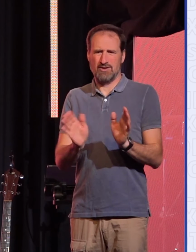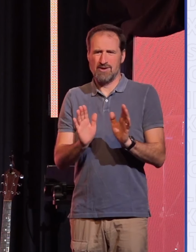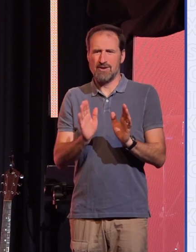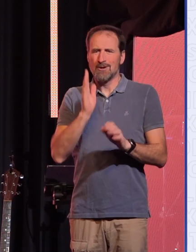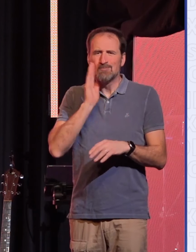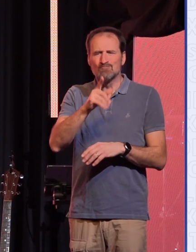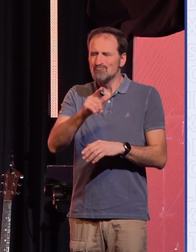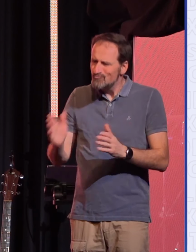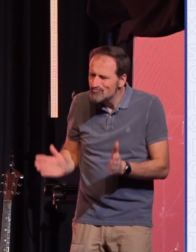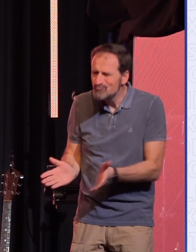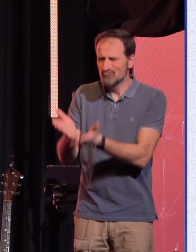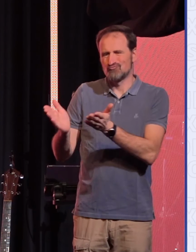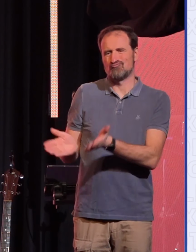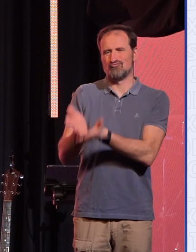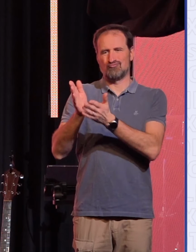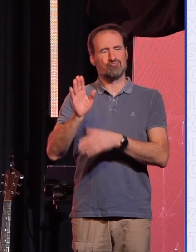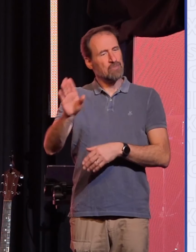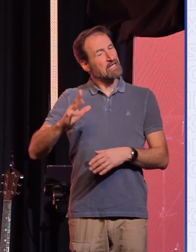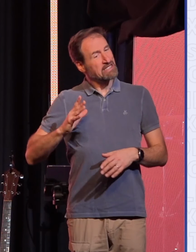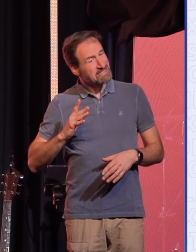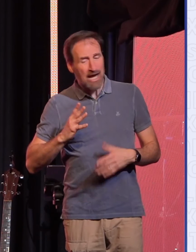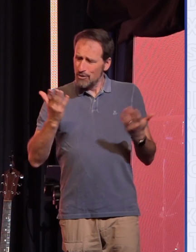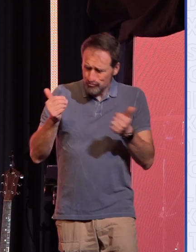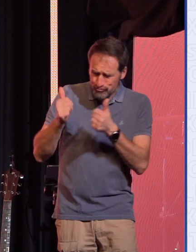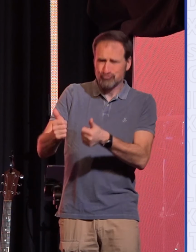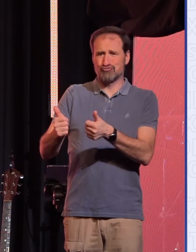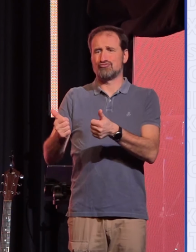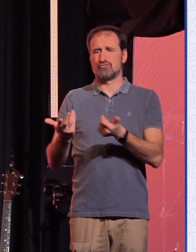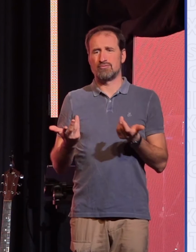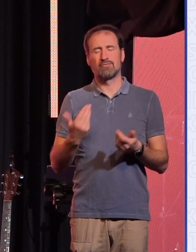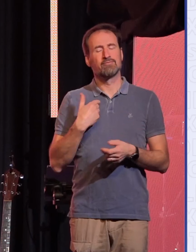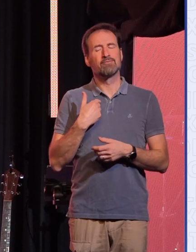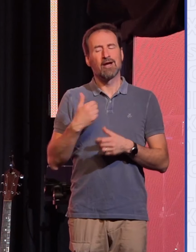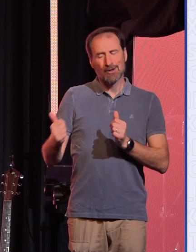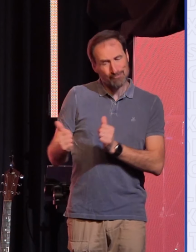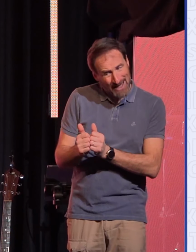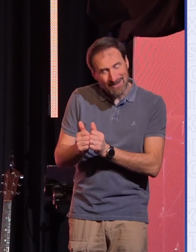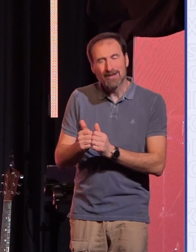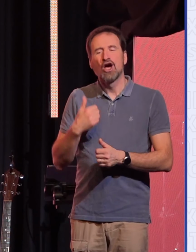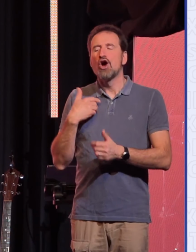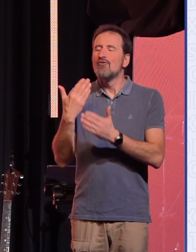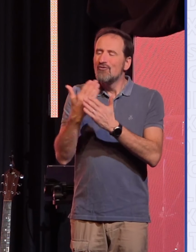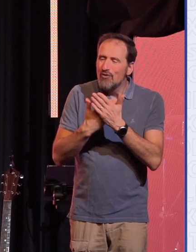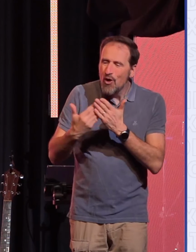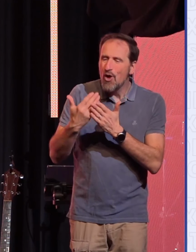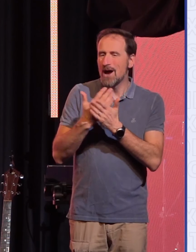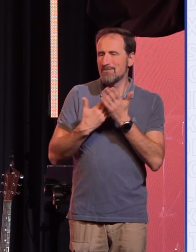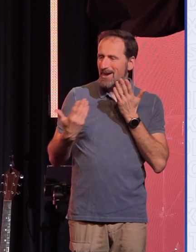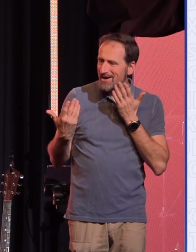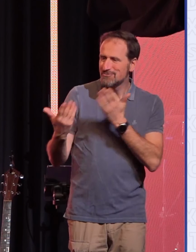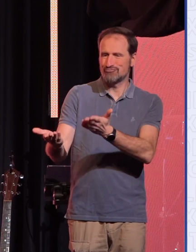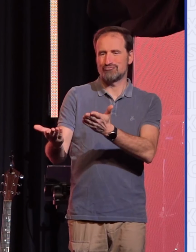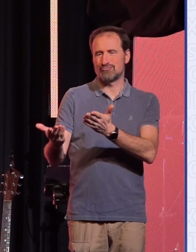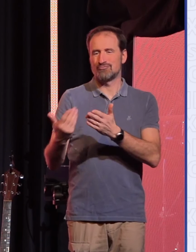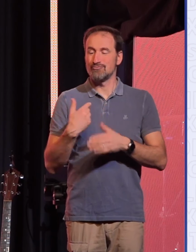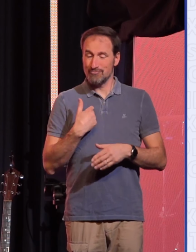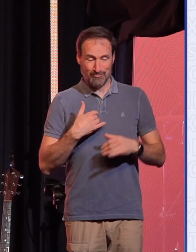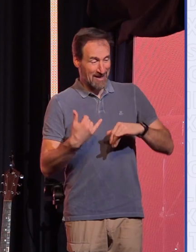an ihrer Seite, seid Vorbilder für sie und vor allem lasst sie einfach auch offen in euer Leben hineinschauen und von euch